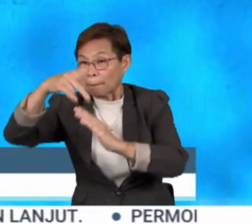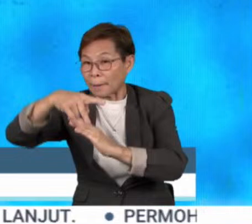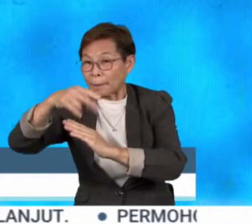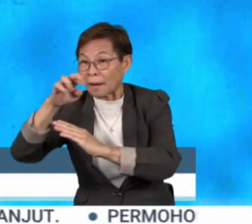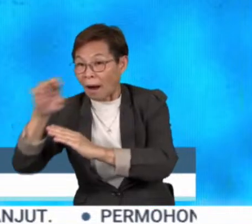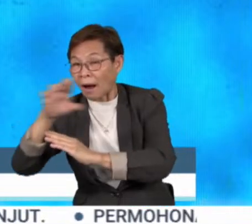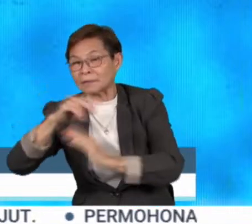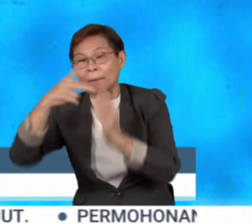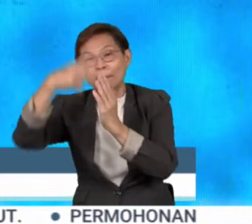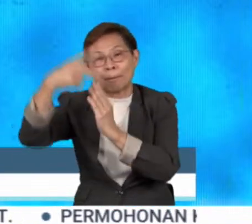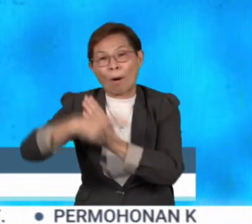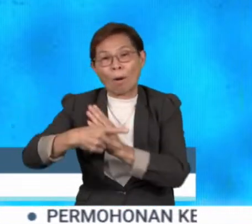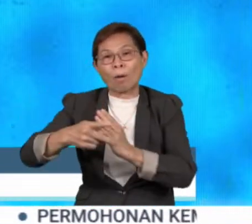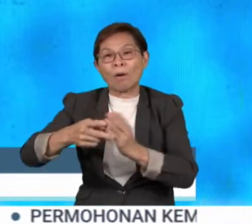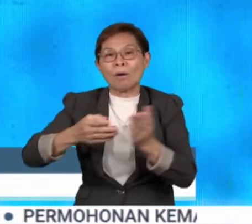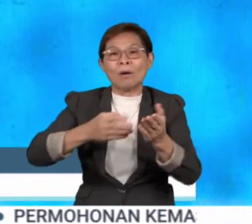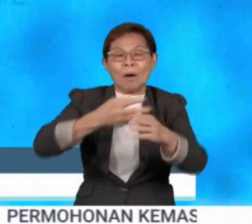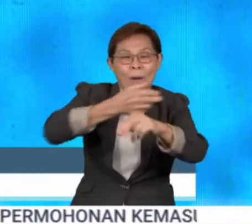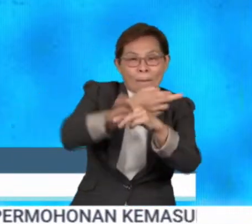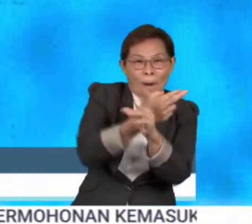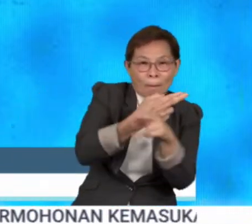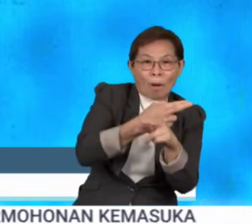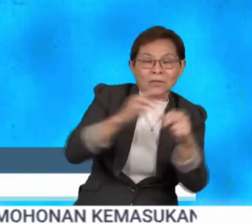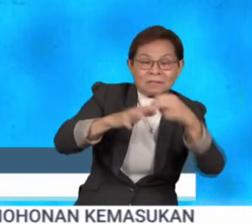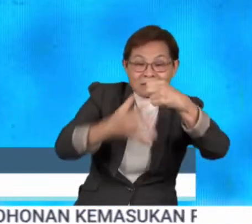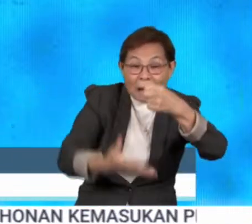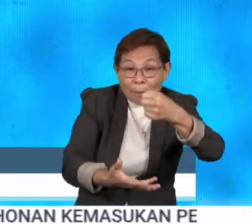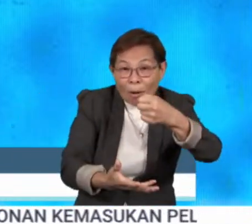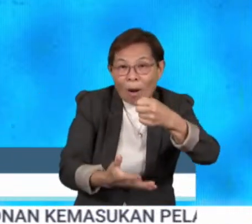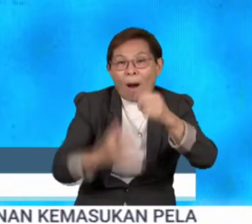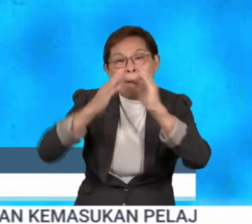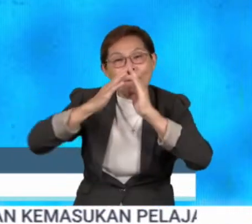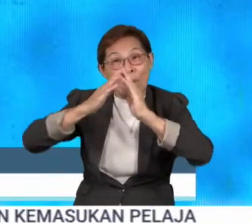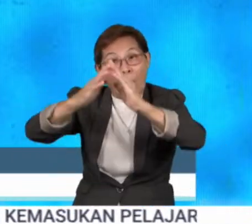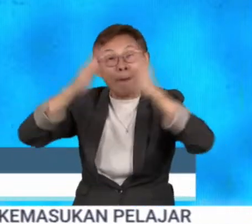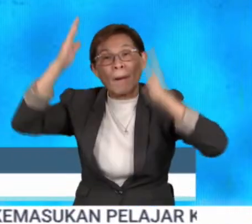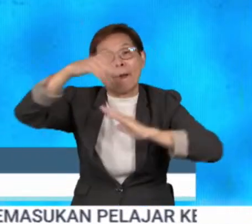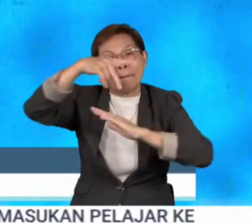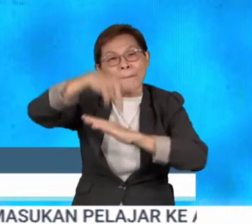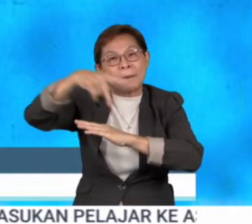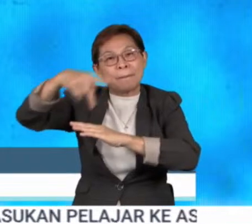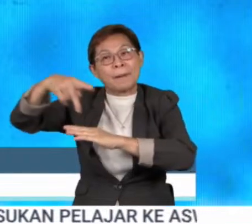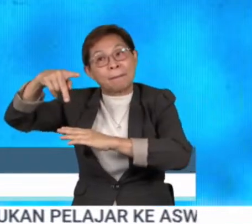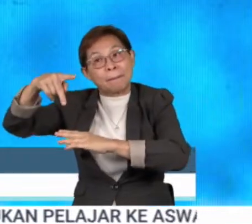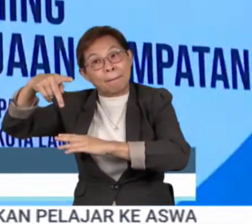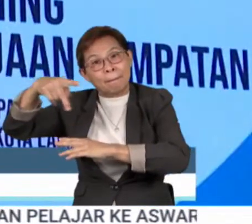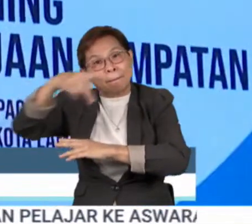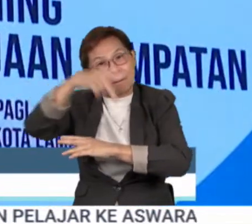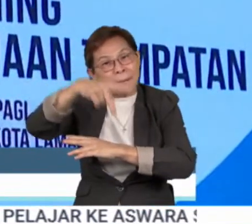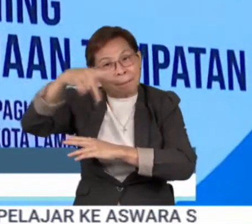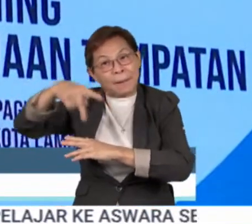PPR dan projek penyelenggaraan Tabung Penyelenggaraan Perumahan Malaysia TPPM.